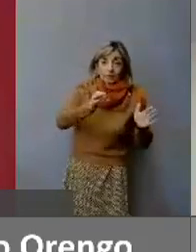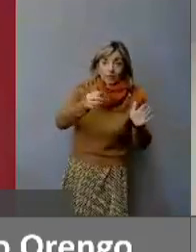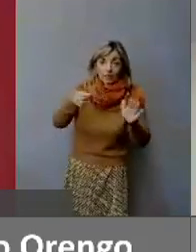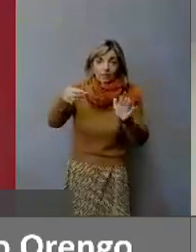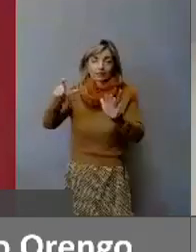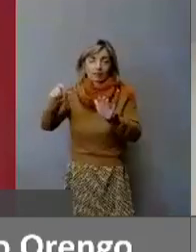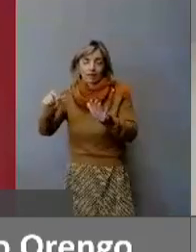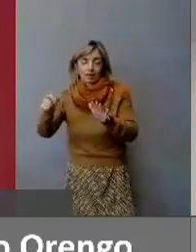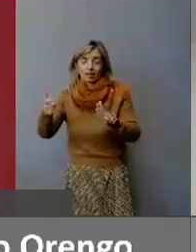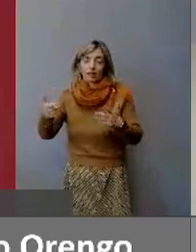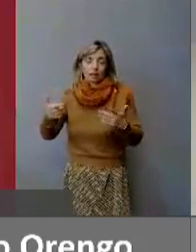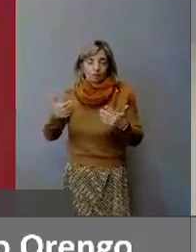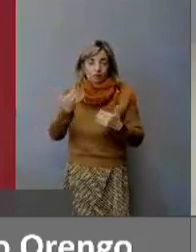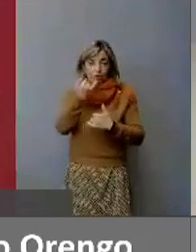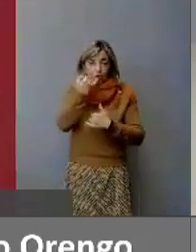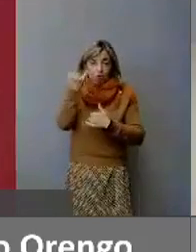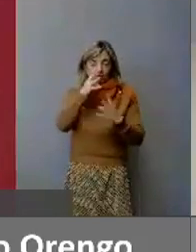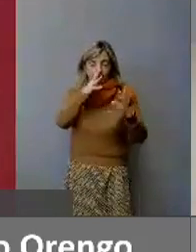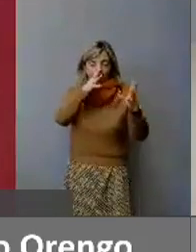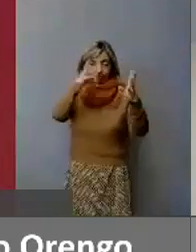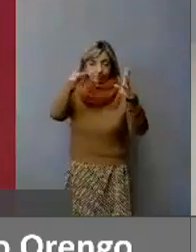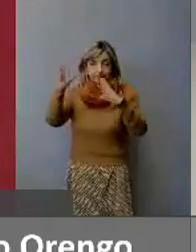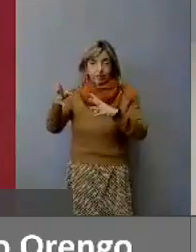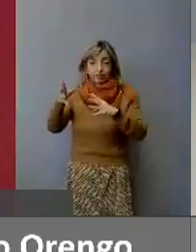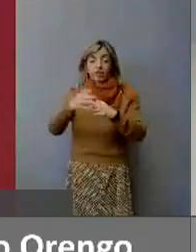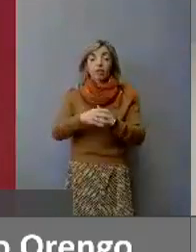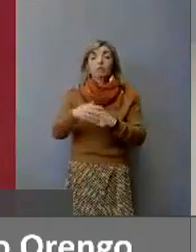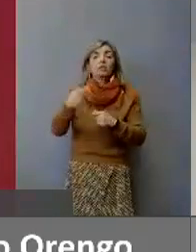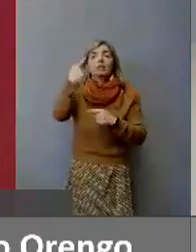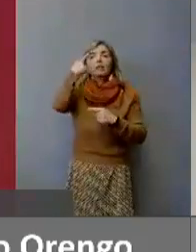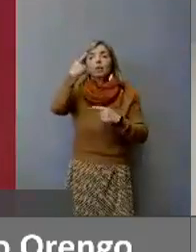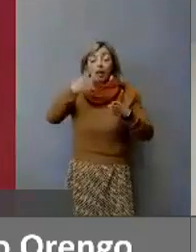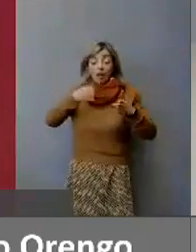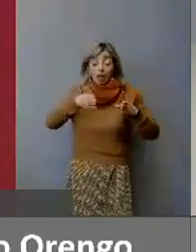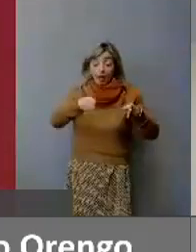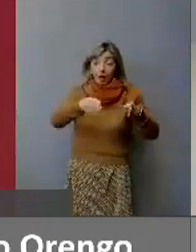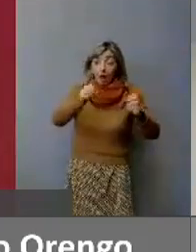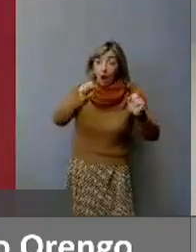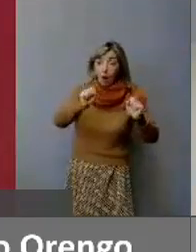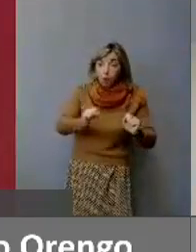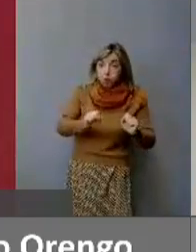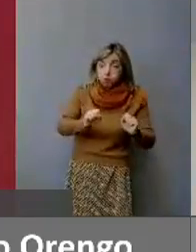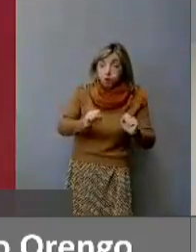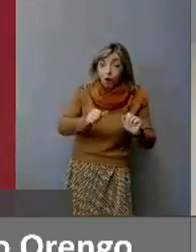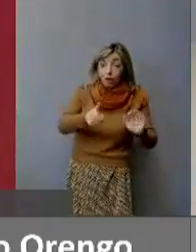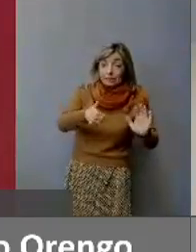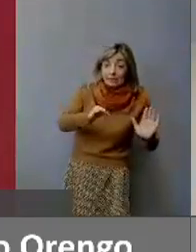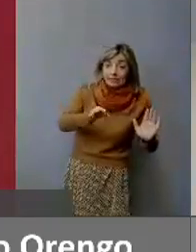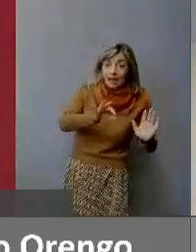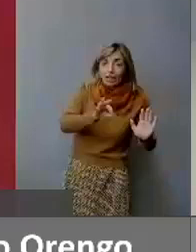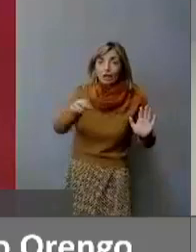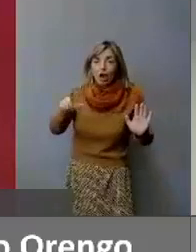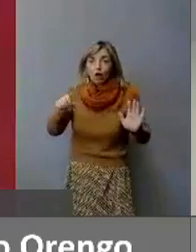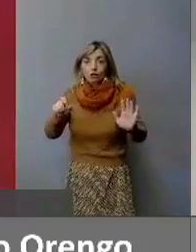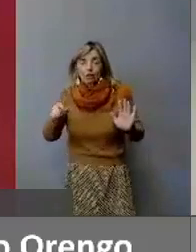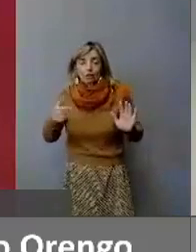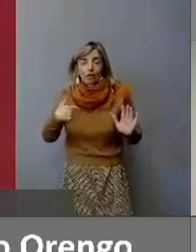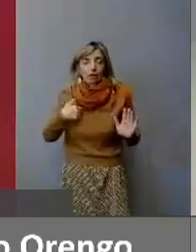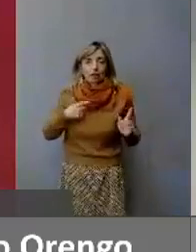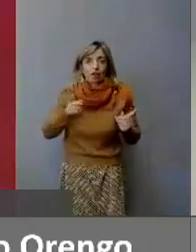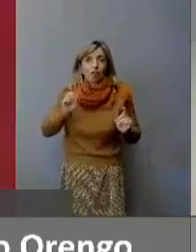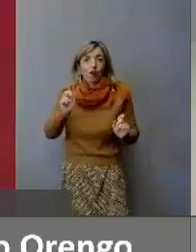commettere delle infrazioni per non sapere in quale tratto potevano potevano andare a quale velocità